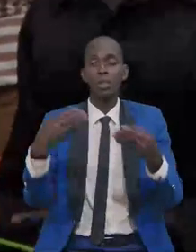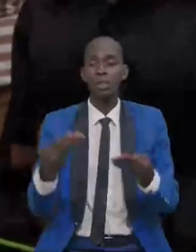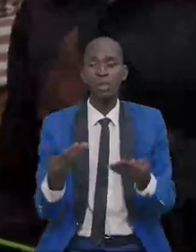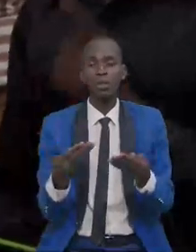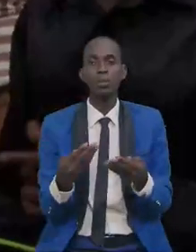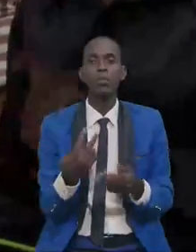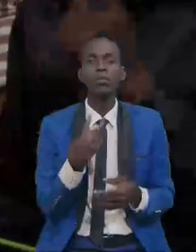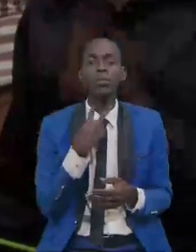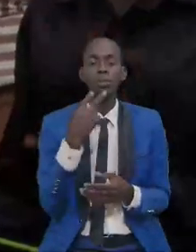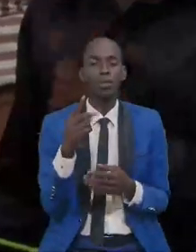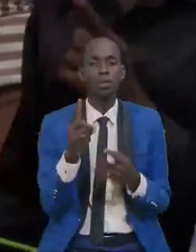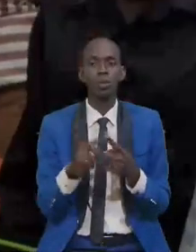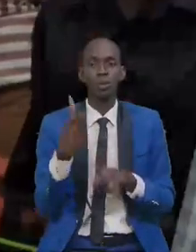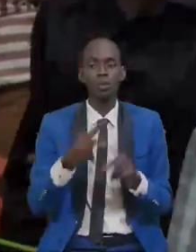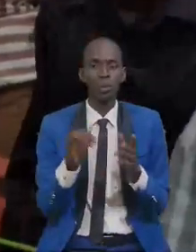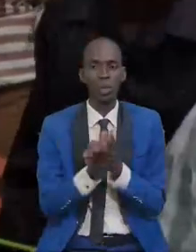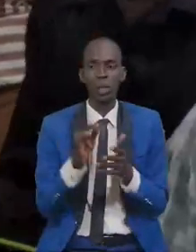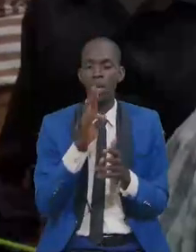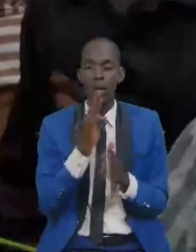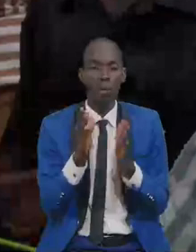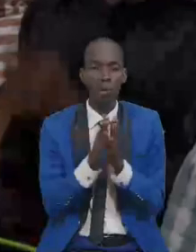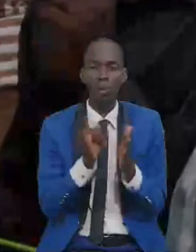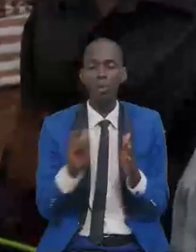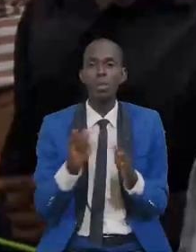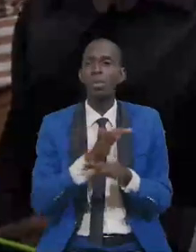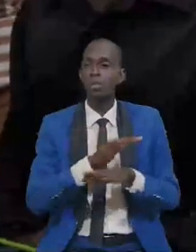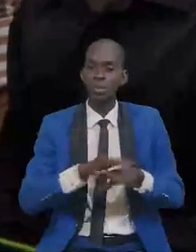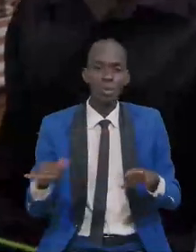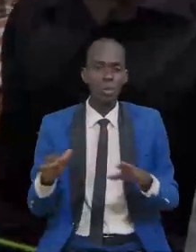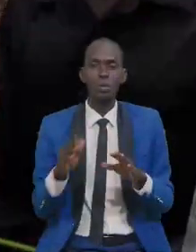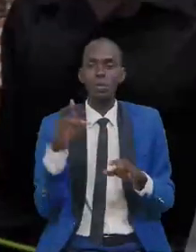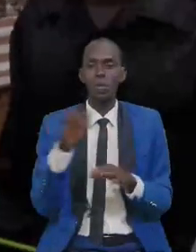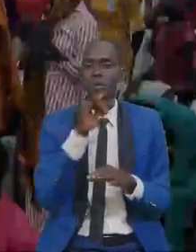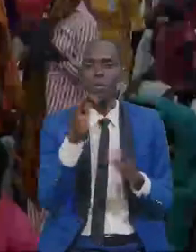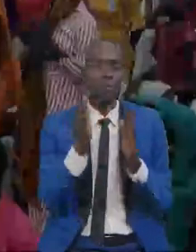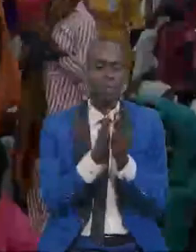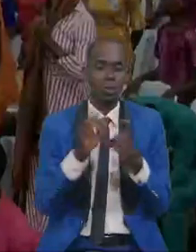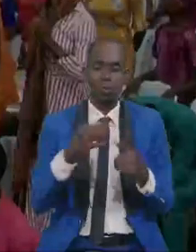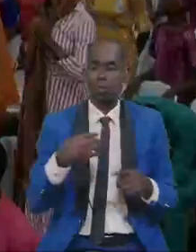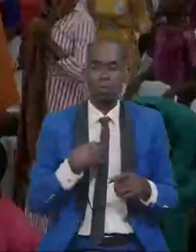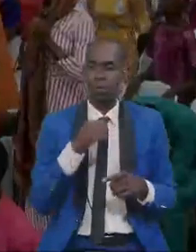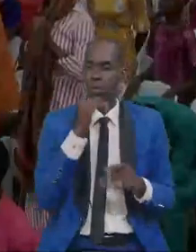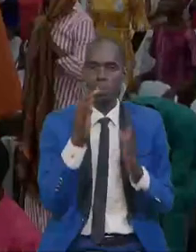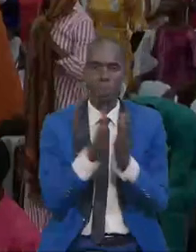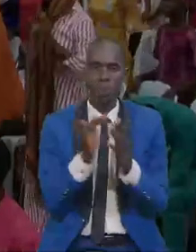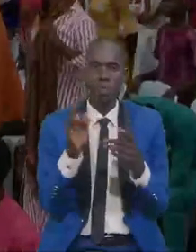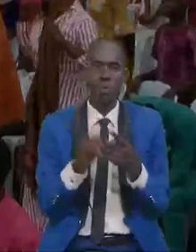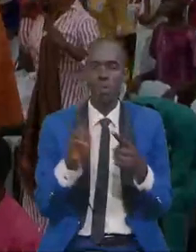Électroniciens, ne donnez pas de haut-parleurs à ceux qui prient, qui ne prient pas pour nous. Nous ne voulons